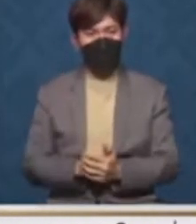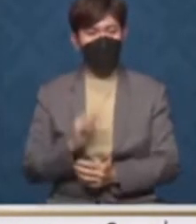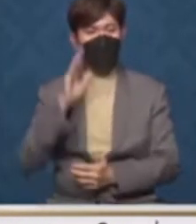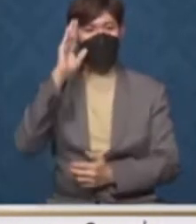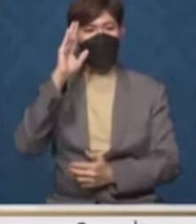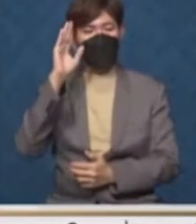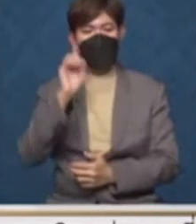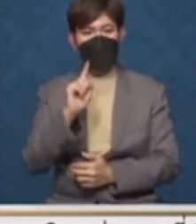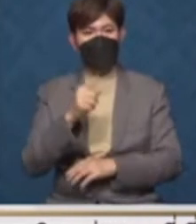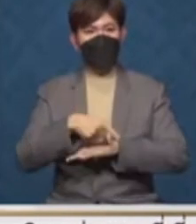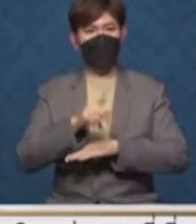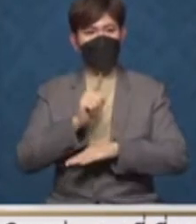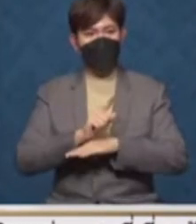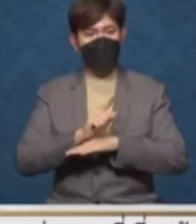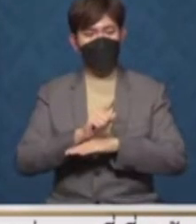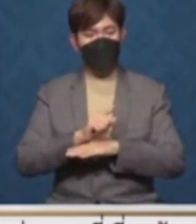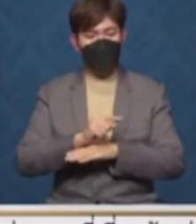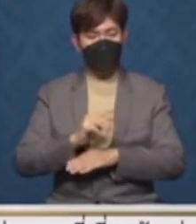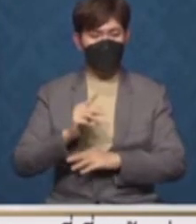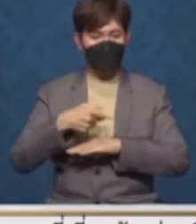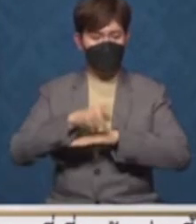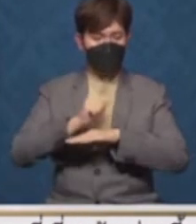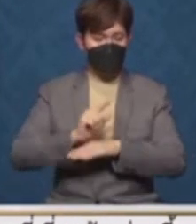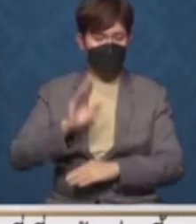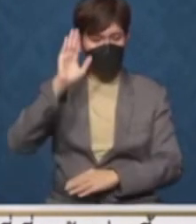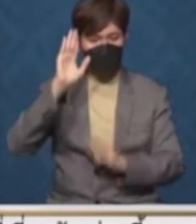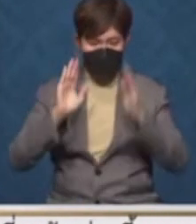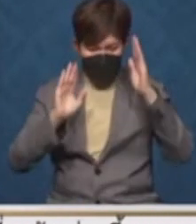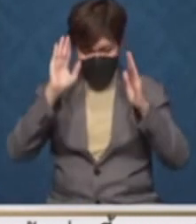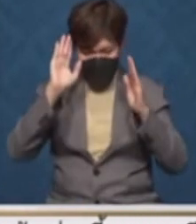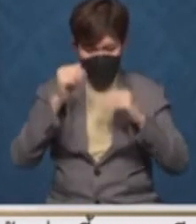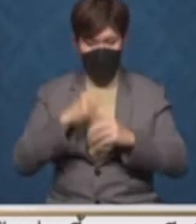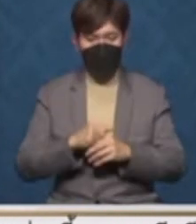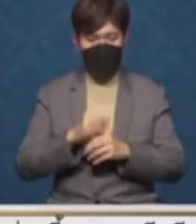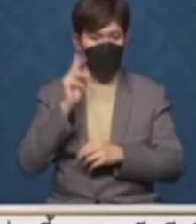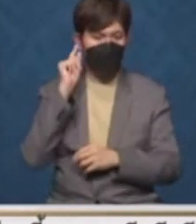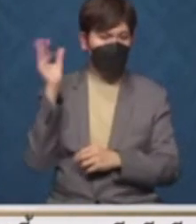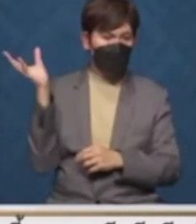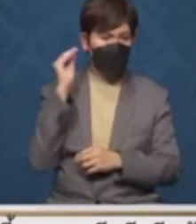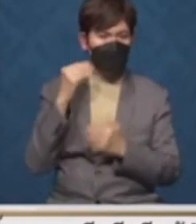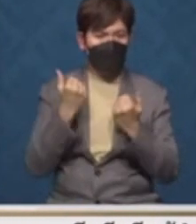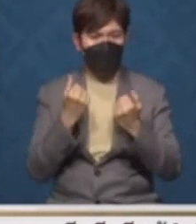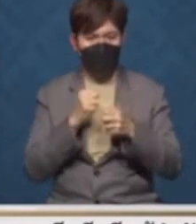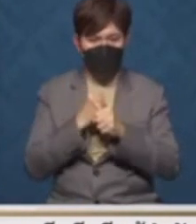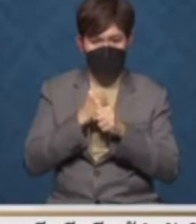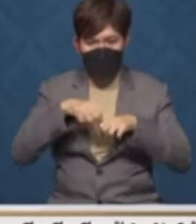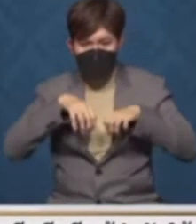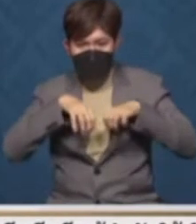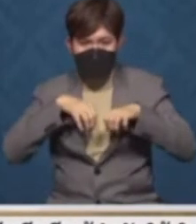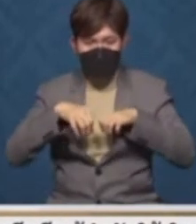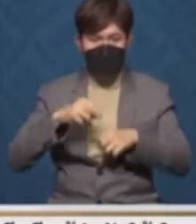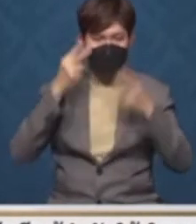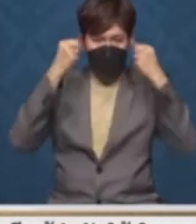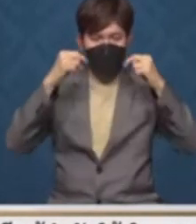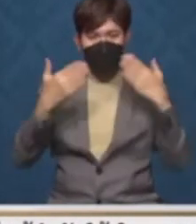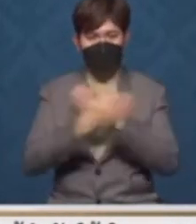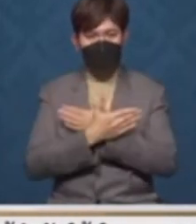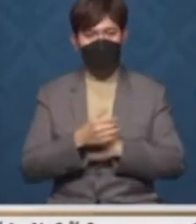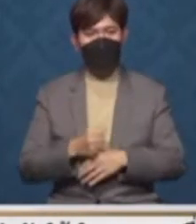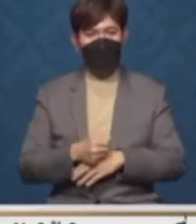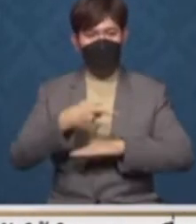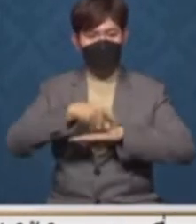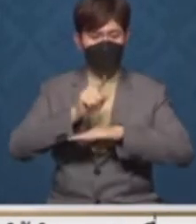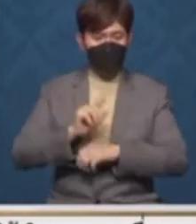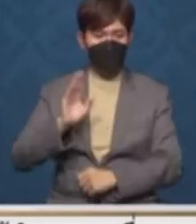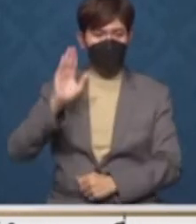ครับ เรากล่าวหา ท่านประธานที่เคารพครับ ผมได้ยินข่าวทั่วสภาเลยครับท่านประธานว่ากำลังเคลื่อนไหวกันอยู่ครับว่าจะเปลี่ยนนายก ท่านประธานที่เคารพครับขอประท้ว